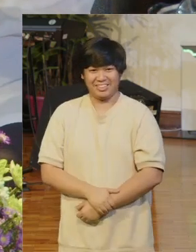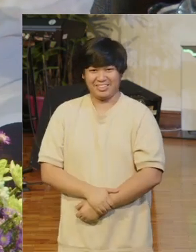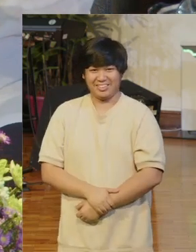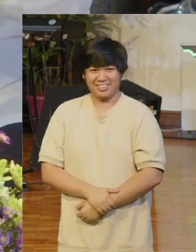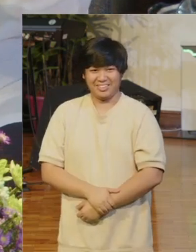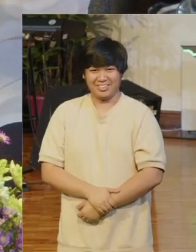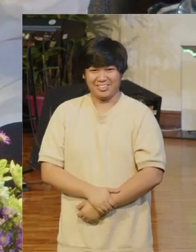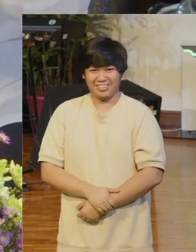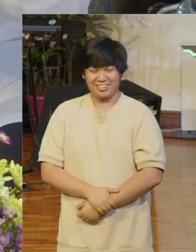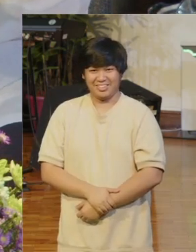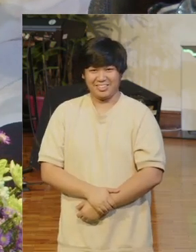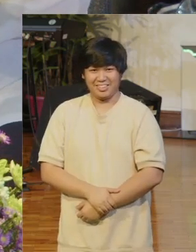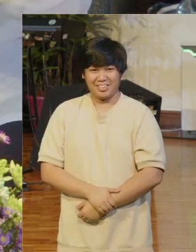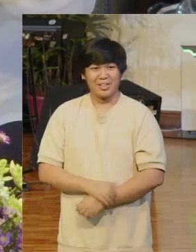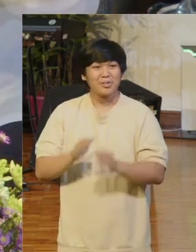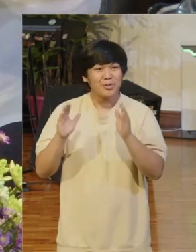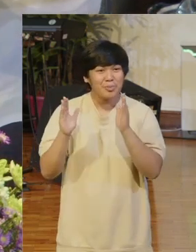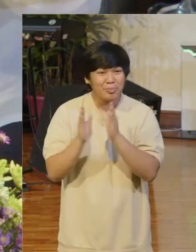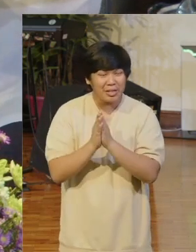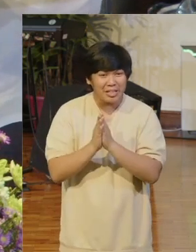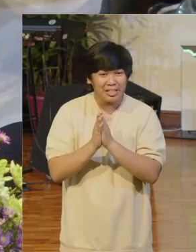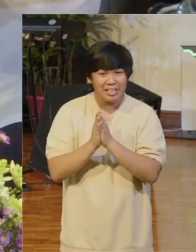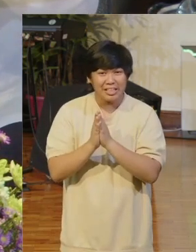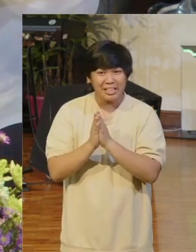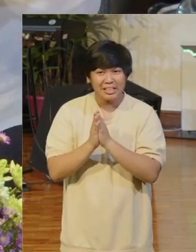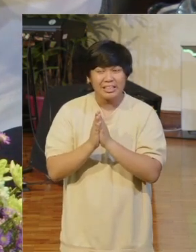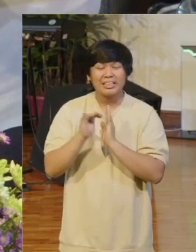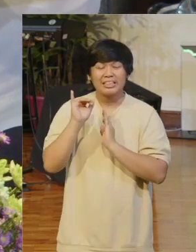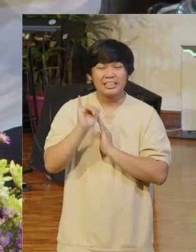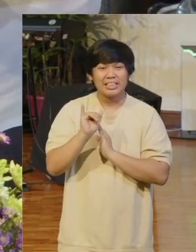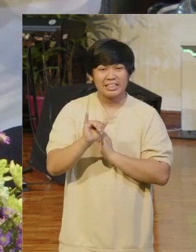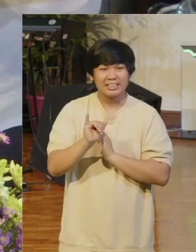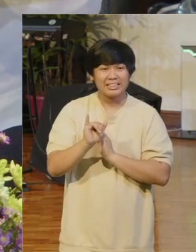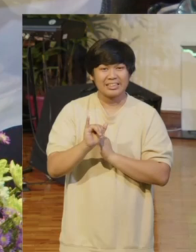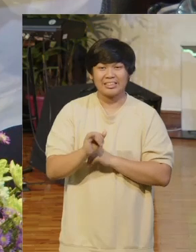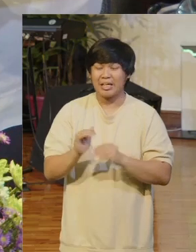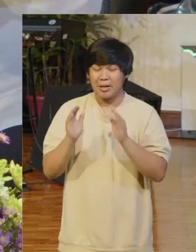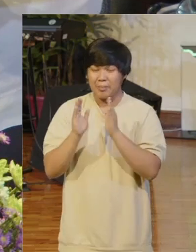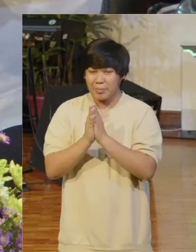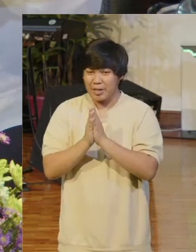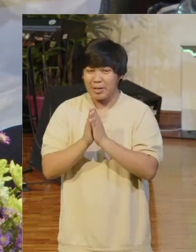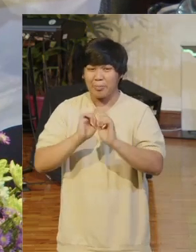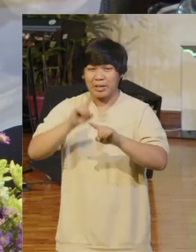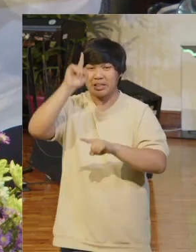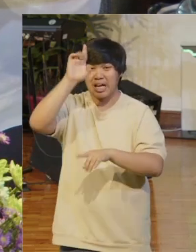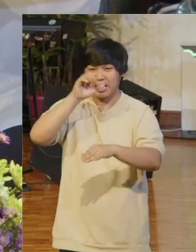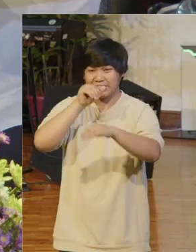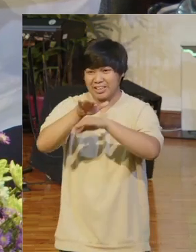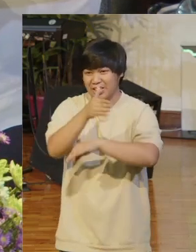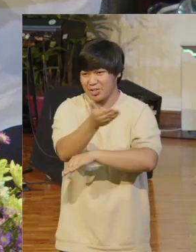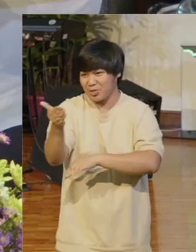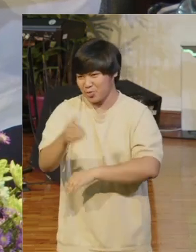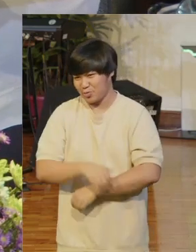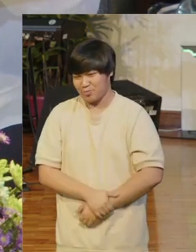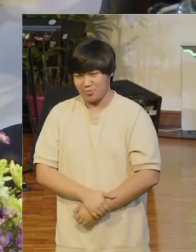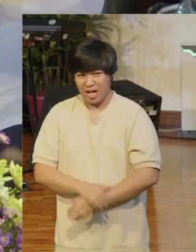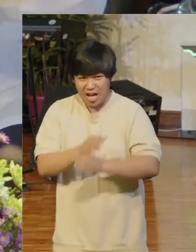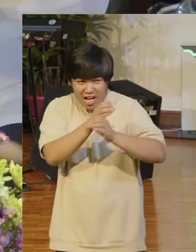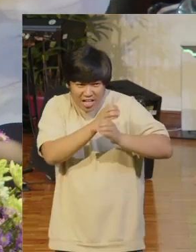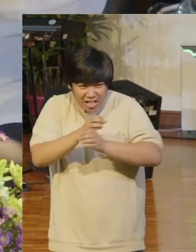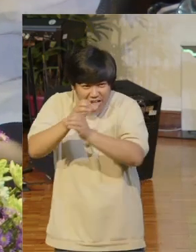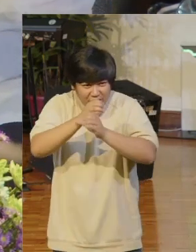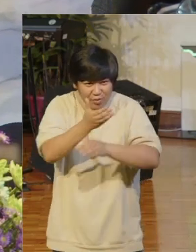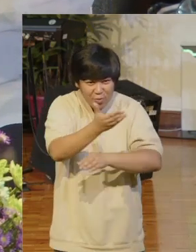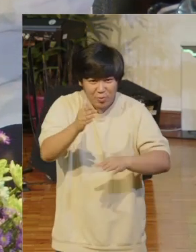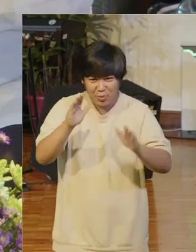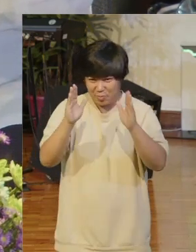yung magpe-pray, siya po ang ipapadala. Kaya mag-ingat po kayo sa inyong